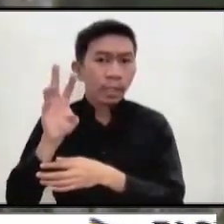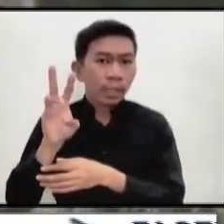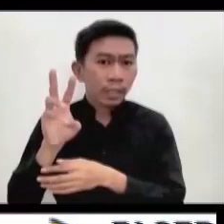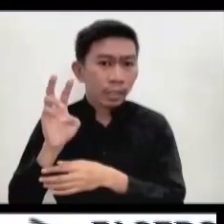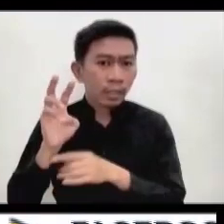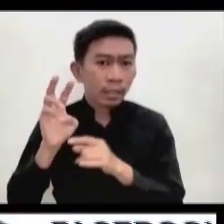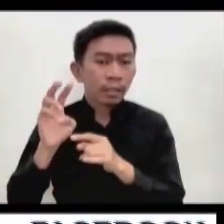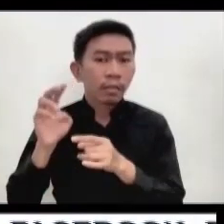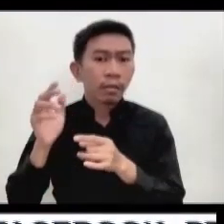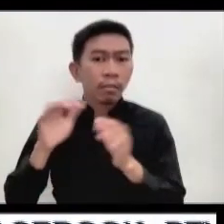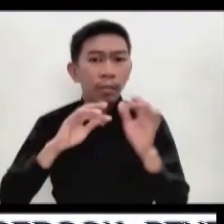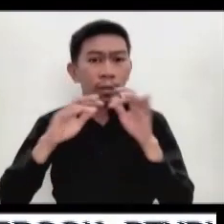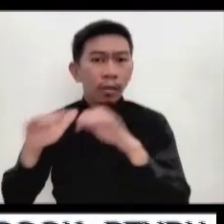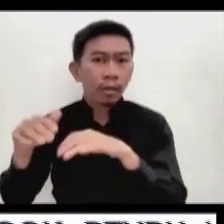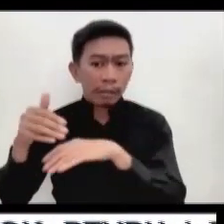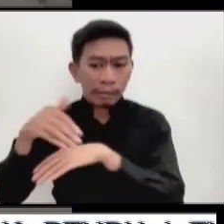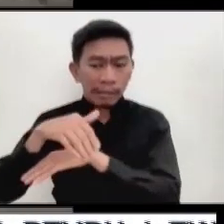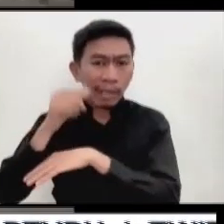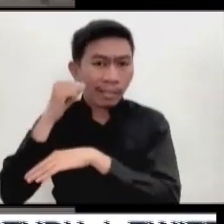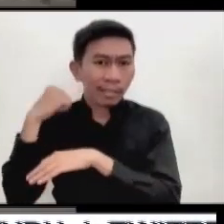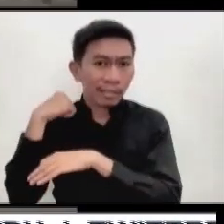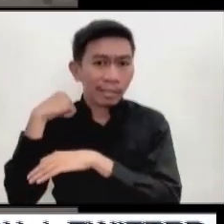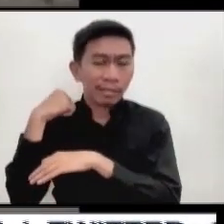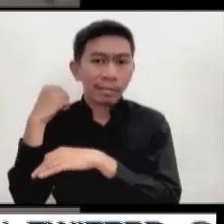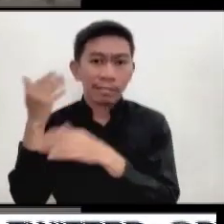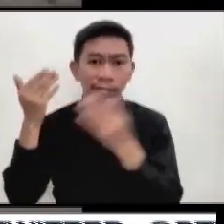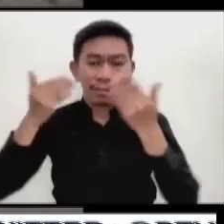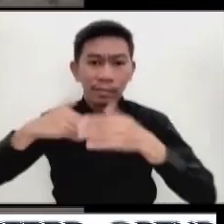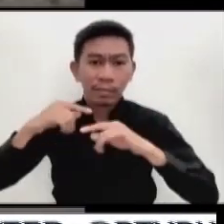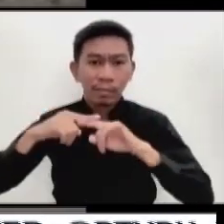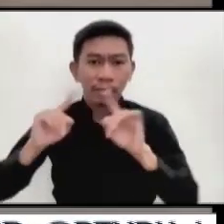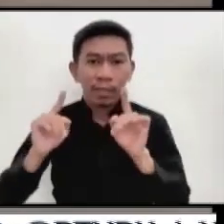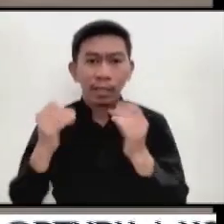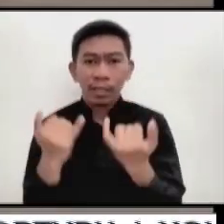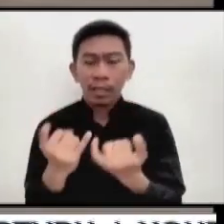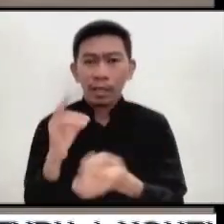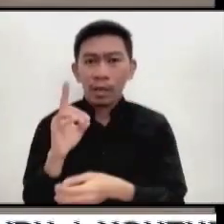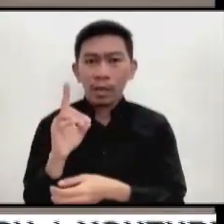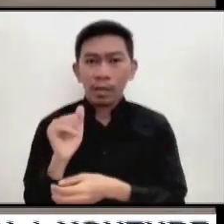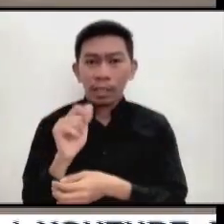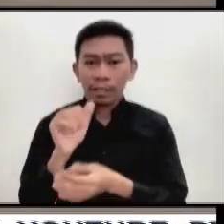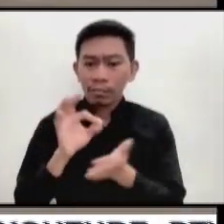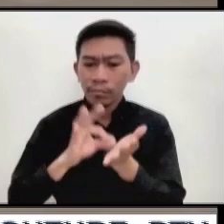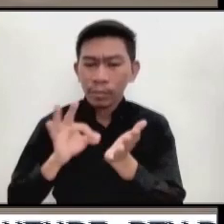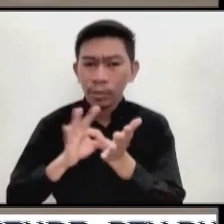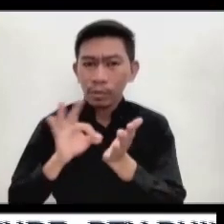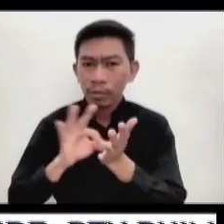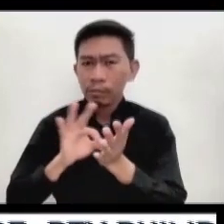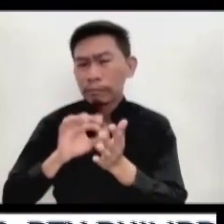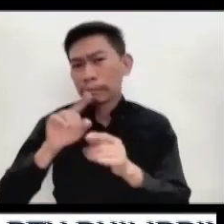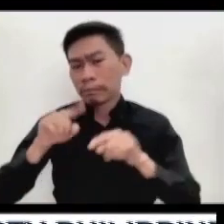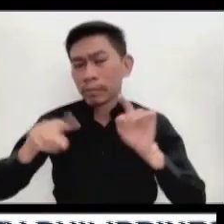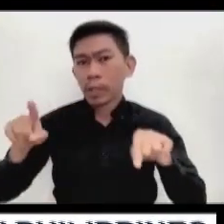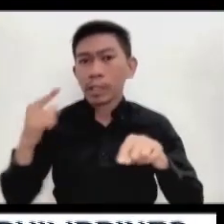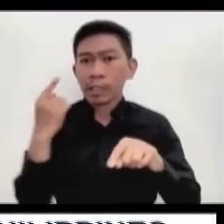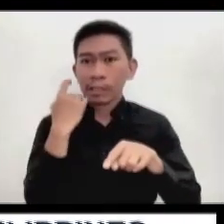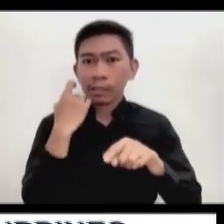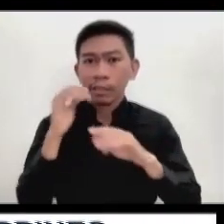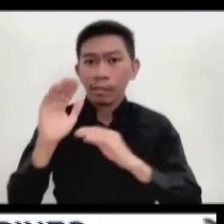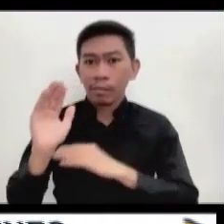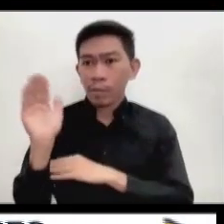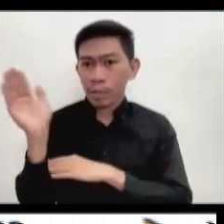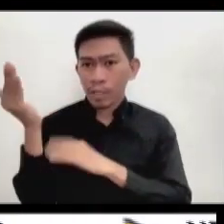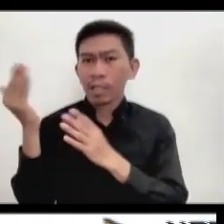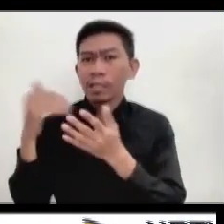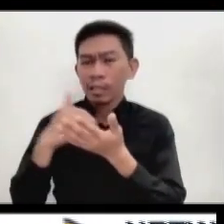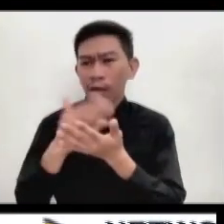Pero paano kasi po yung data natin, kasi just like yesterday ng umaga, nagsibalikan na yung ibang tao sa